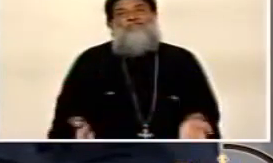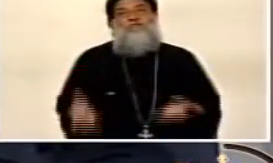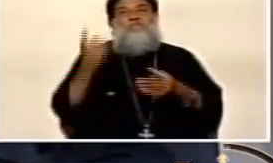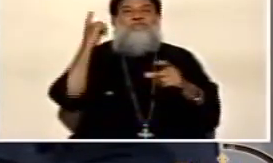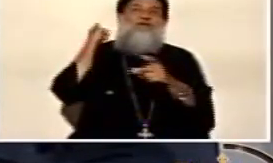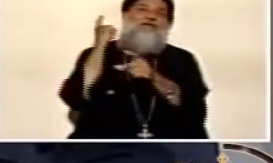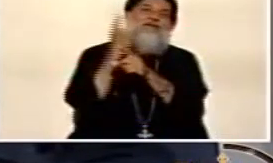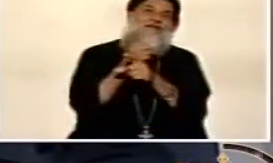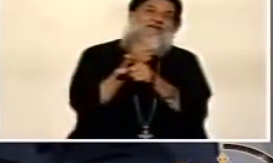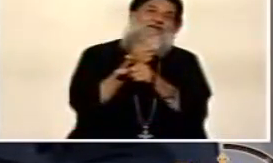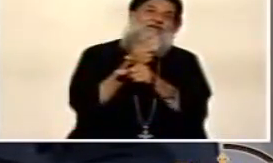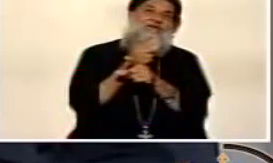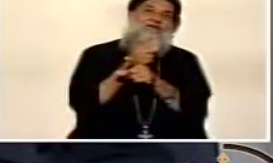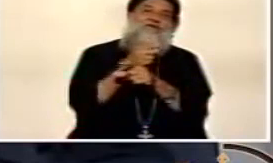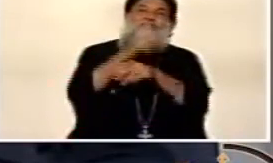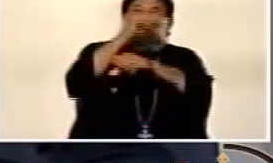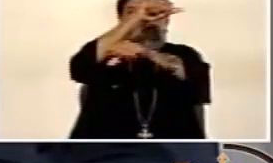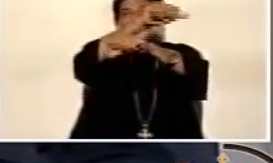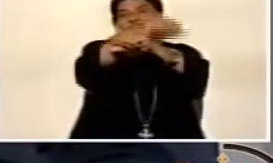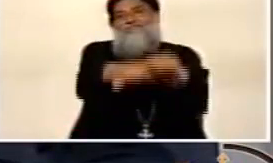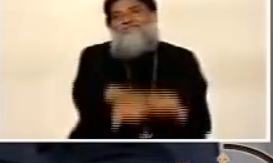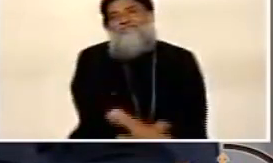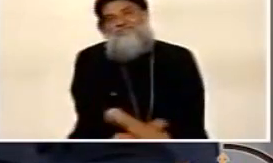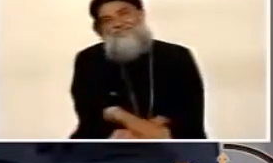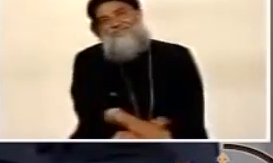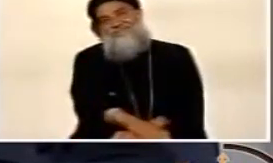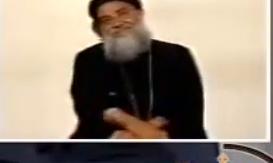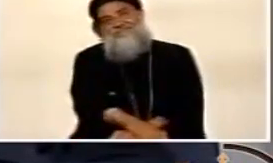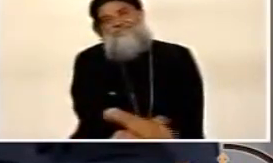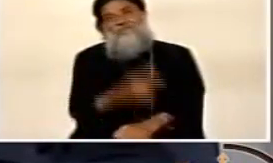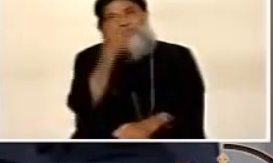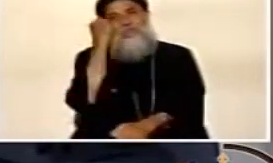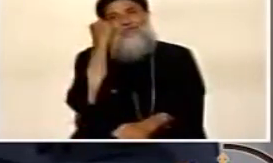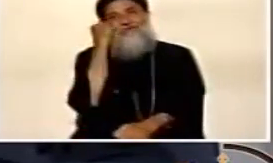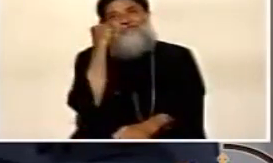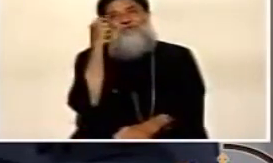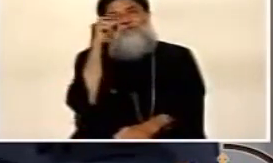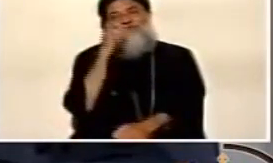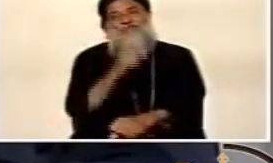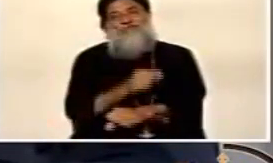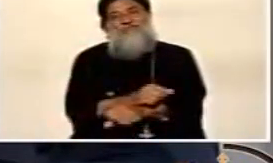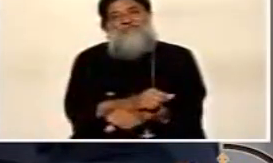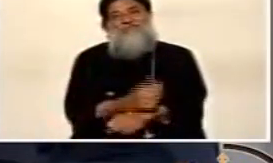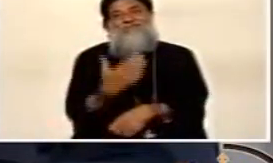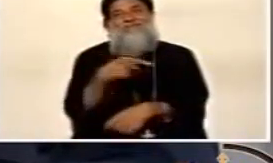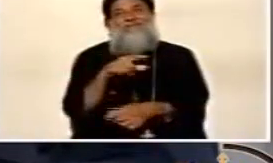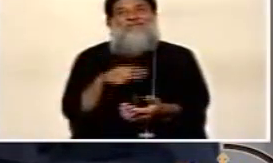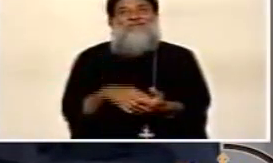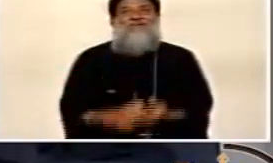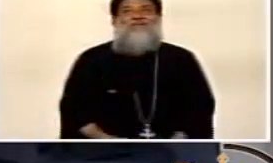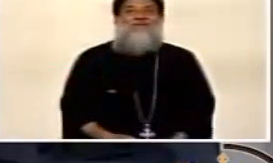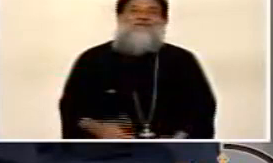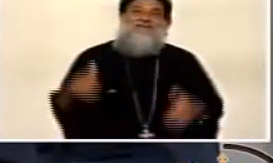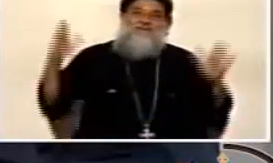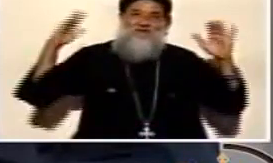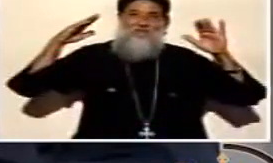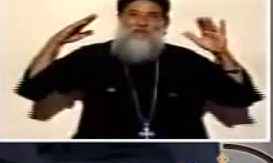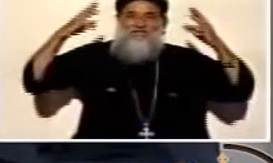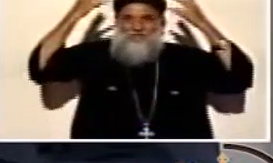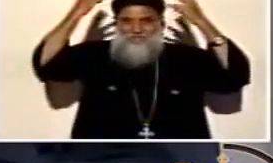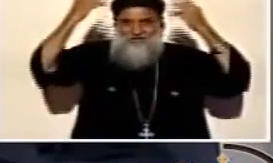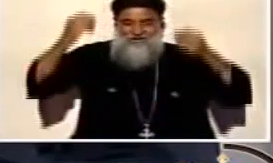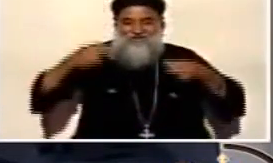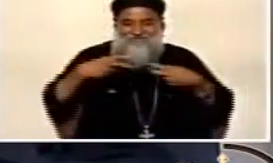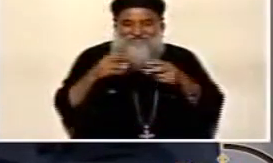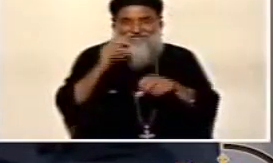الكهنة وألقوا أيديهم على الرسل ووضعوهم في حبس العامة، لكن ملاك الرب في الليل فتح